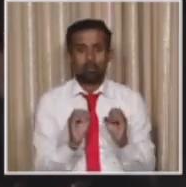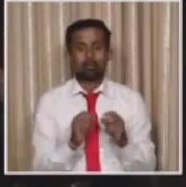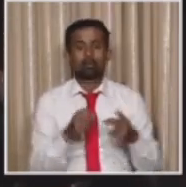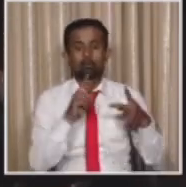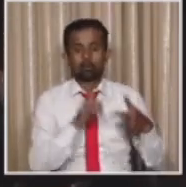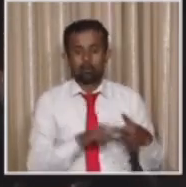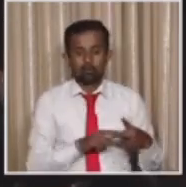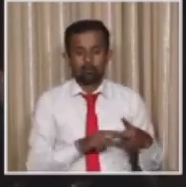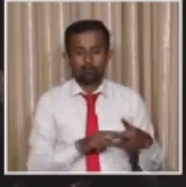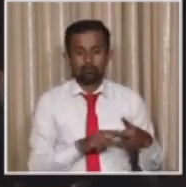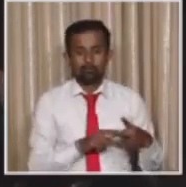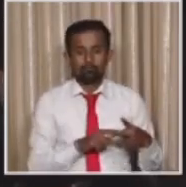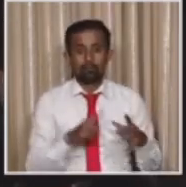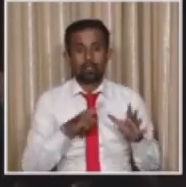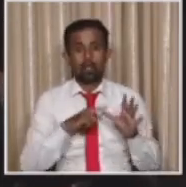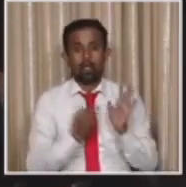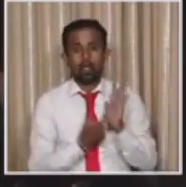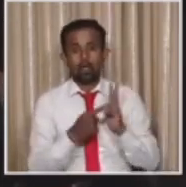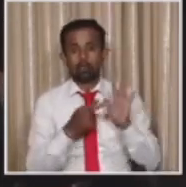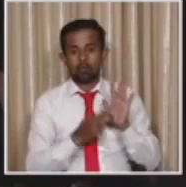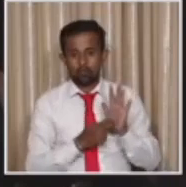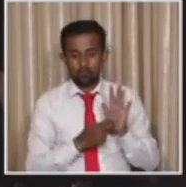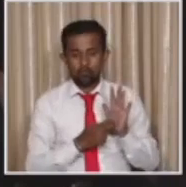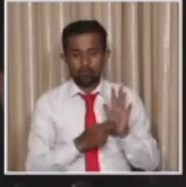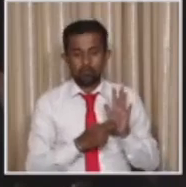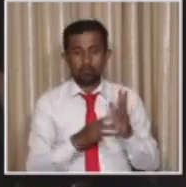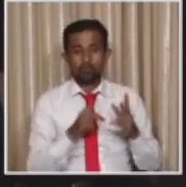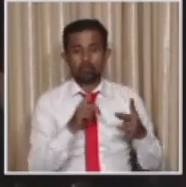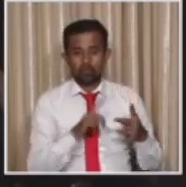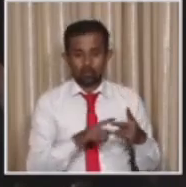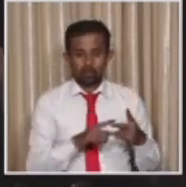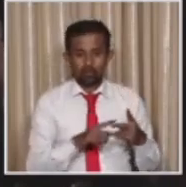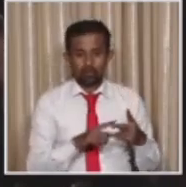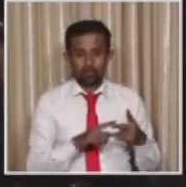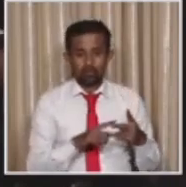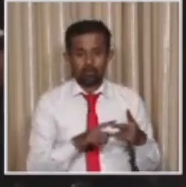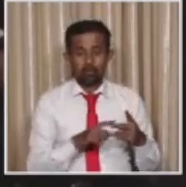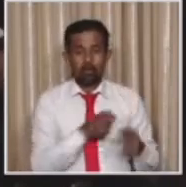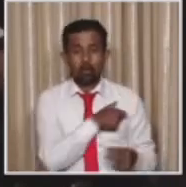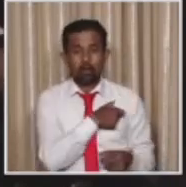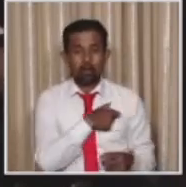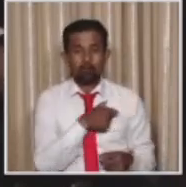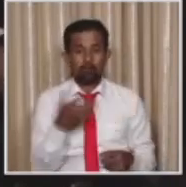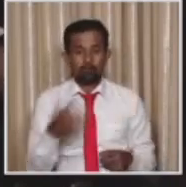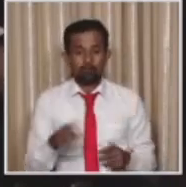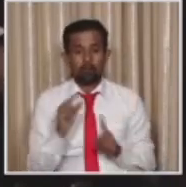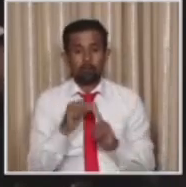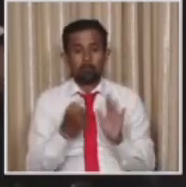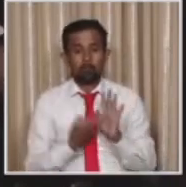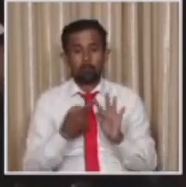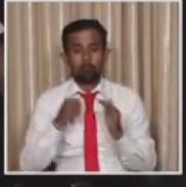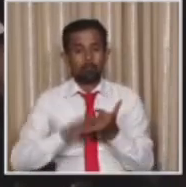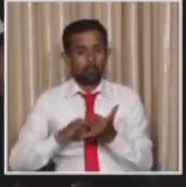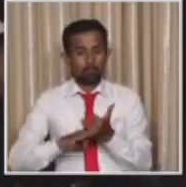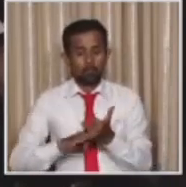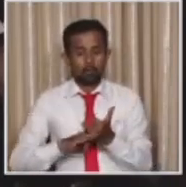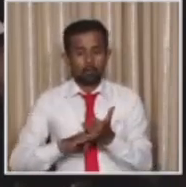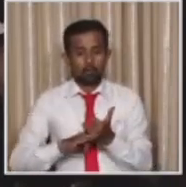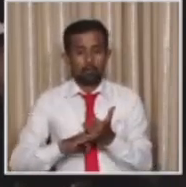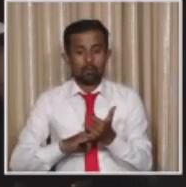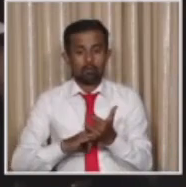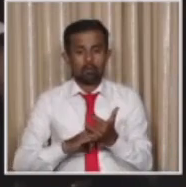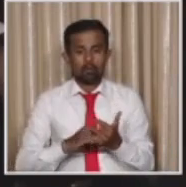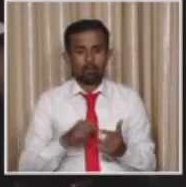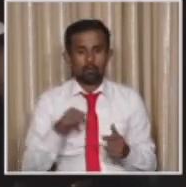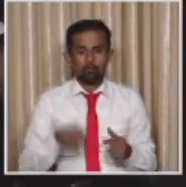ඊළඟට අරුන්දික පාන්දු මැතිතුමා හිටියා. අරුන්දික පාන්දු මැතිතුමාගේ නායකයා විදිහට හිටියා ප්‍රසන්න රණතුංග මැතිතුමා. ප්‍රසන්න රණතුංග මැතිතුමා